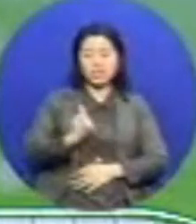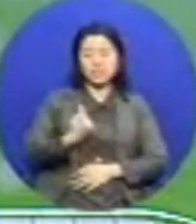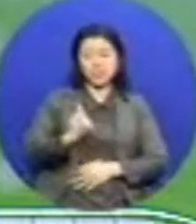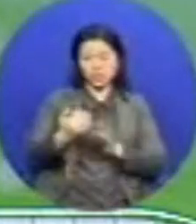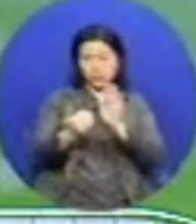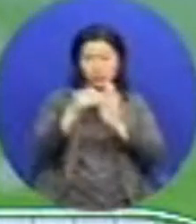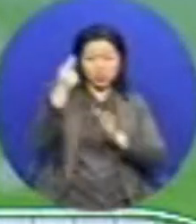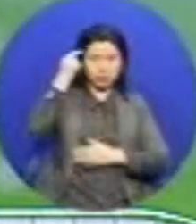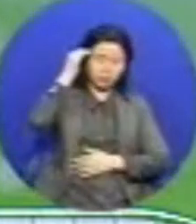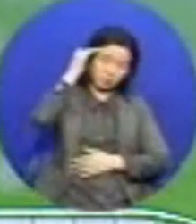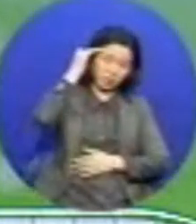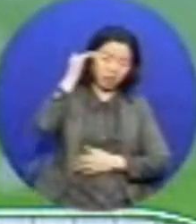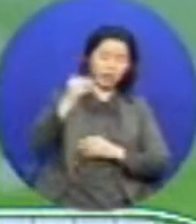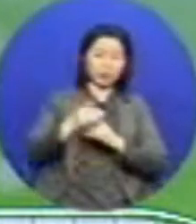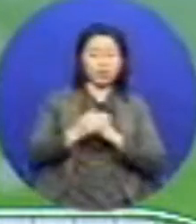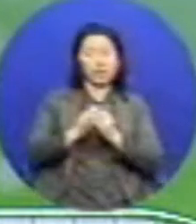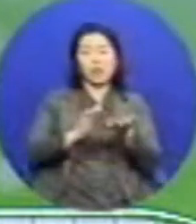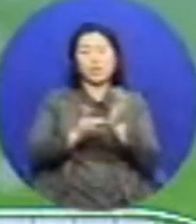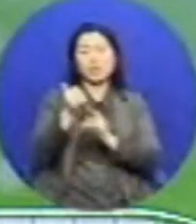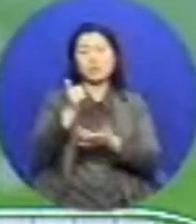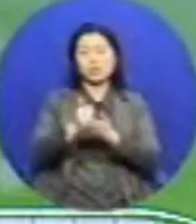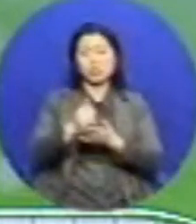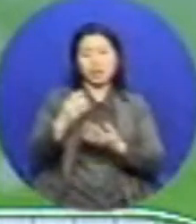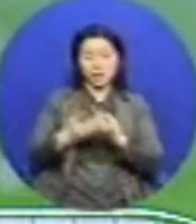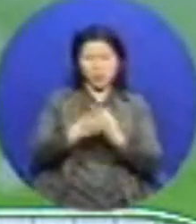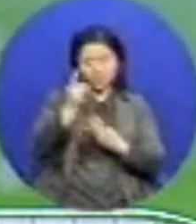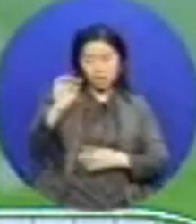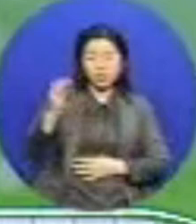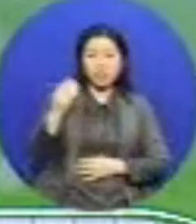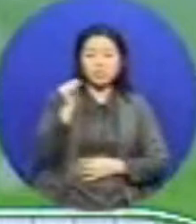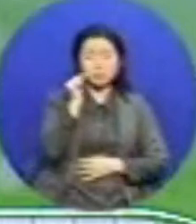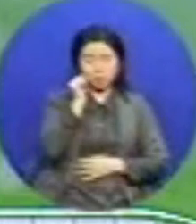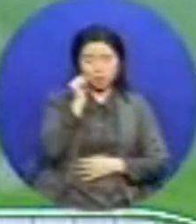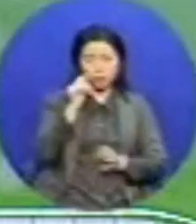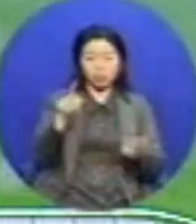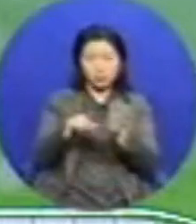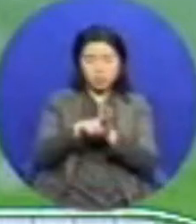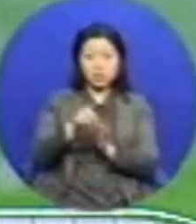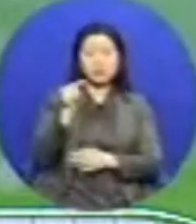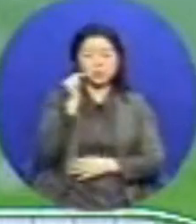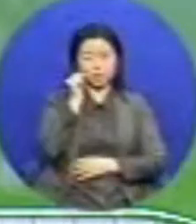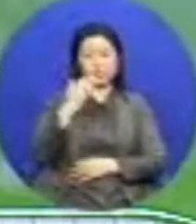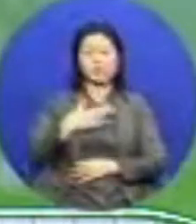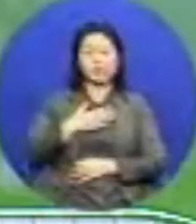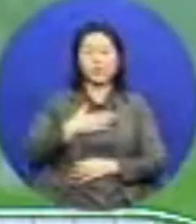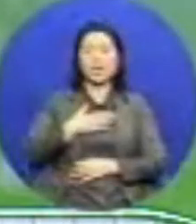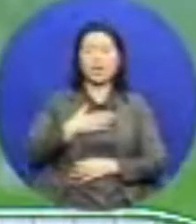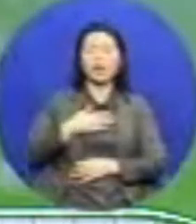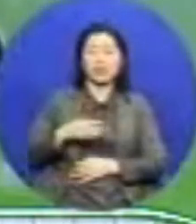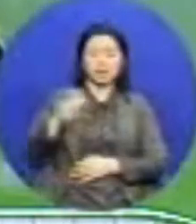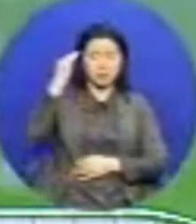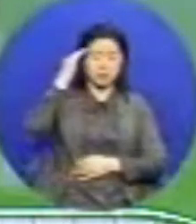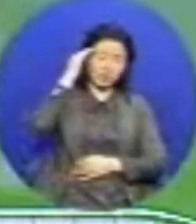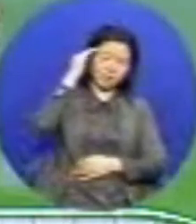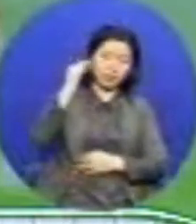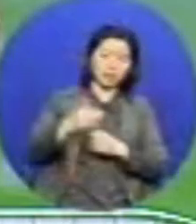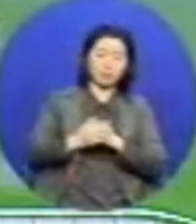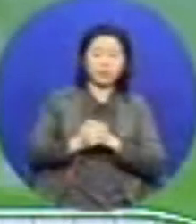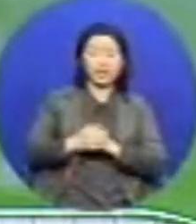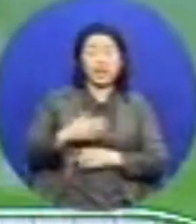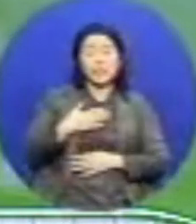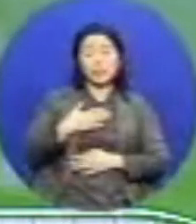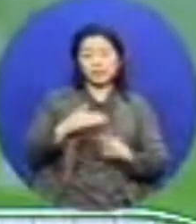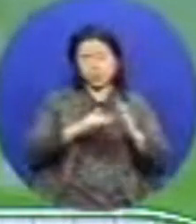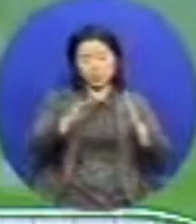예수님과 온전히 않아 되지 못하는 믿지 못하는 내가 장벽 일 뿐이죠 저는 이번 가정의달 설교를